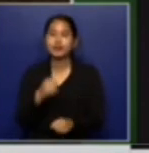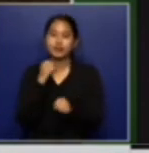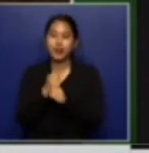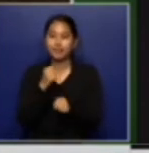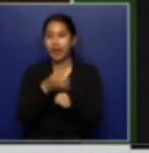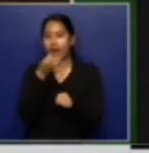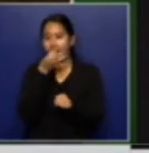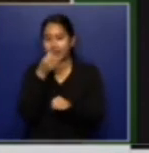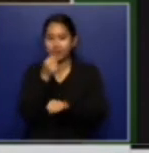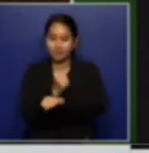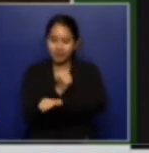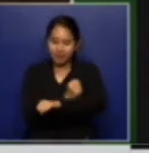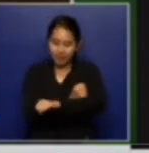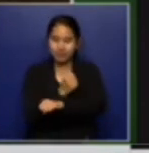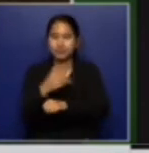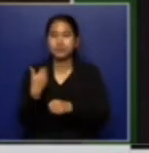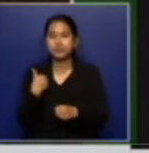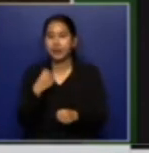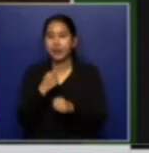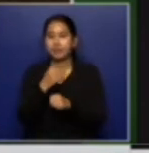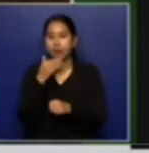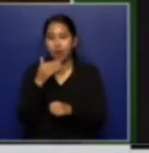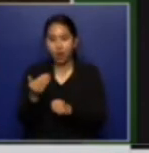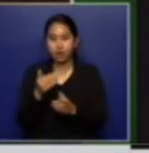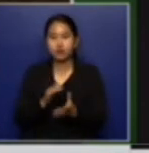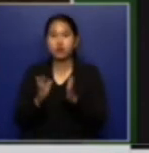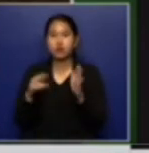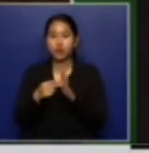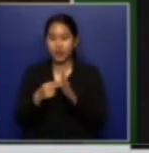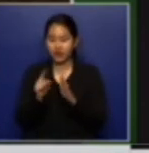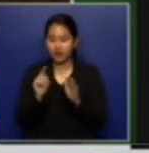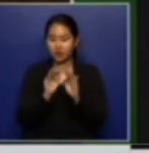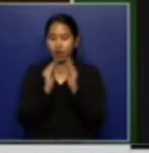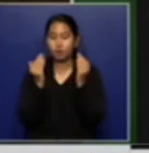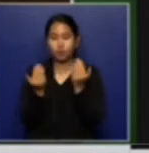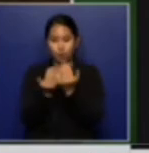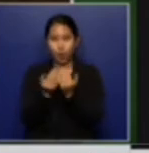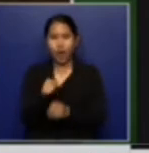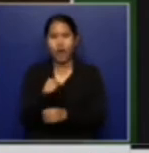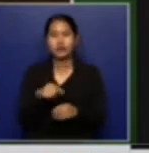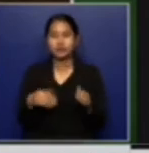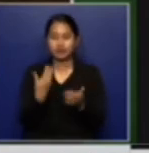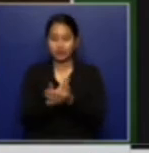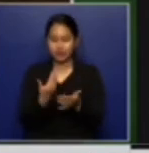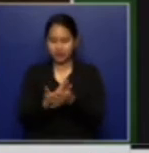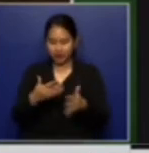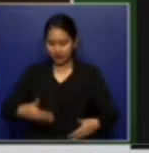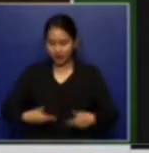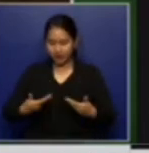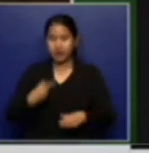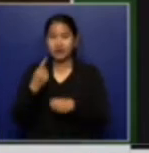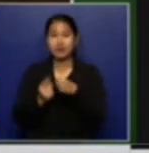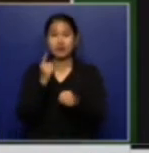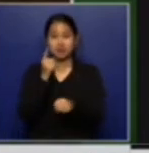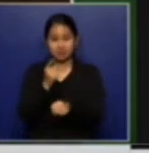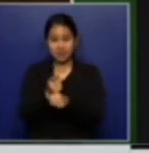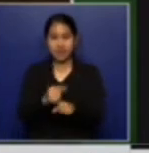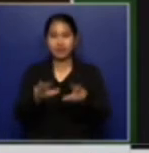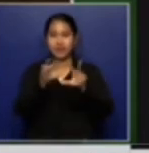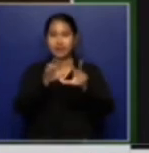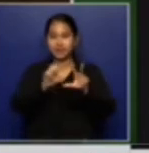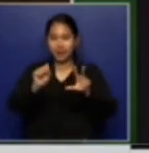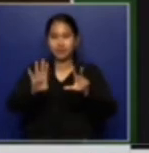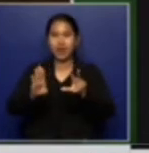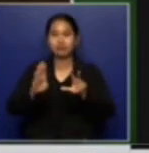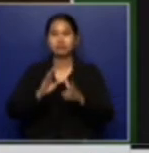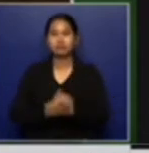อดทำให้ภาคครัวเรือนเนี่ยมีรายได้ถึงปีละไม่ต่ำกว่า 300,000 บาทครับท่านประ